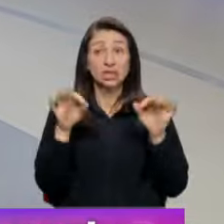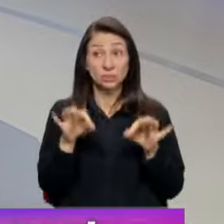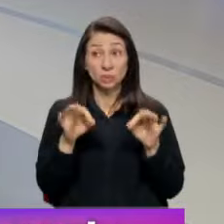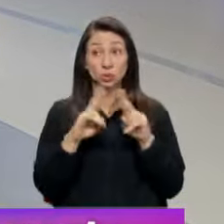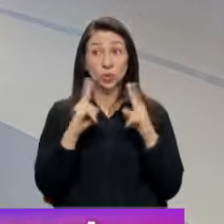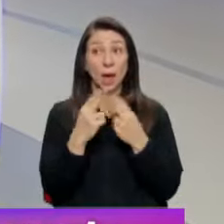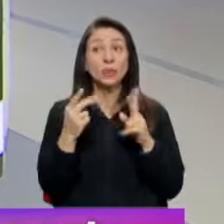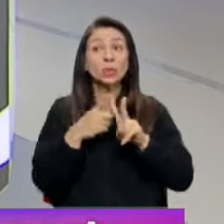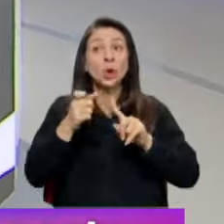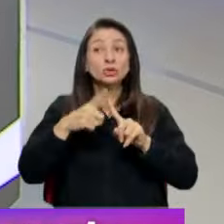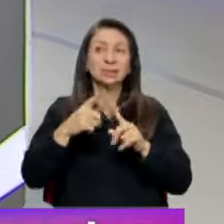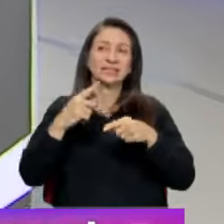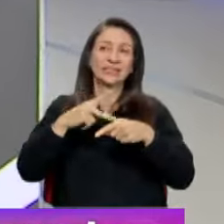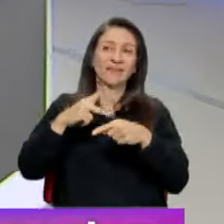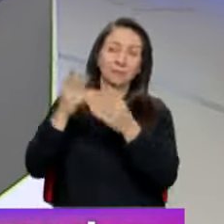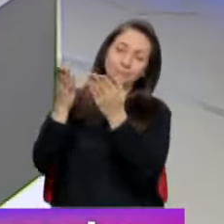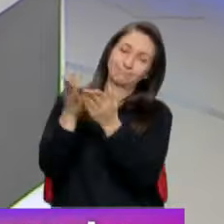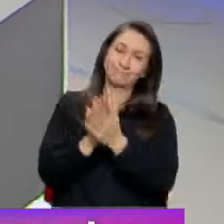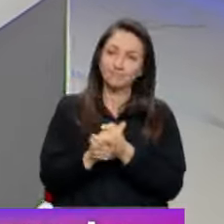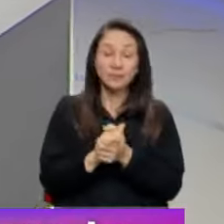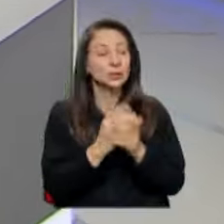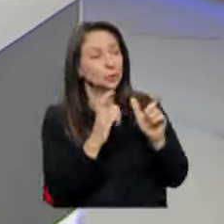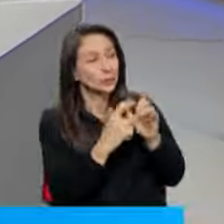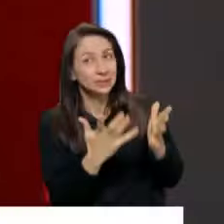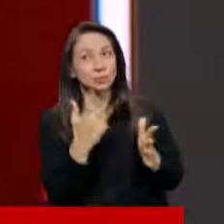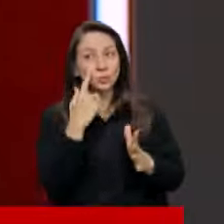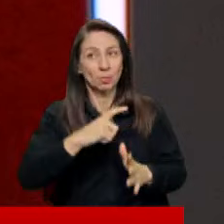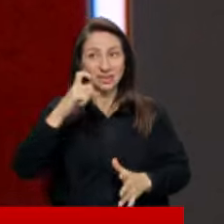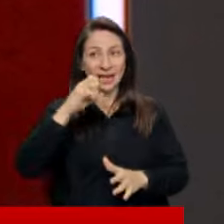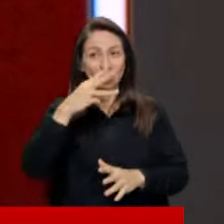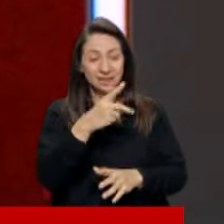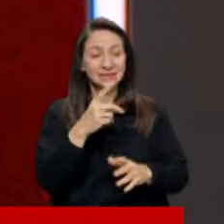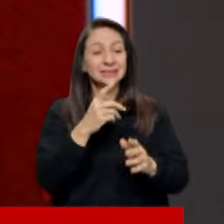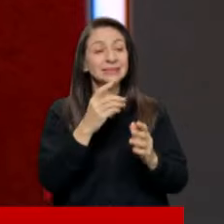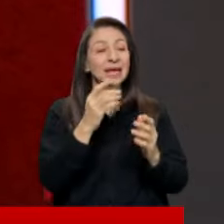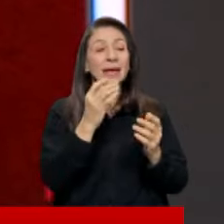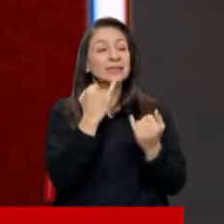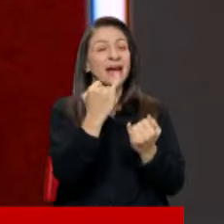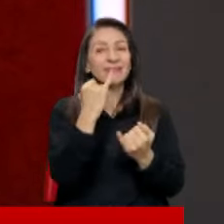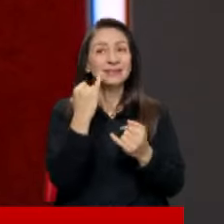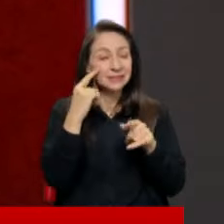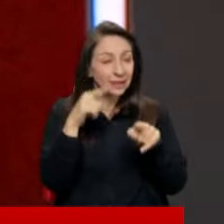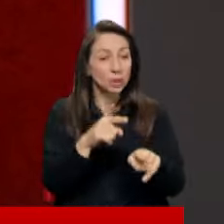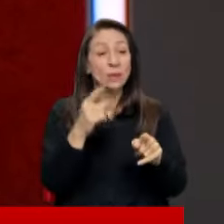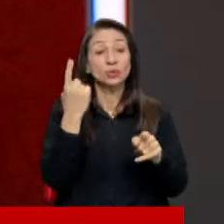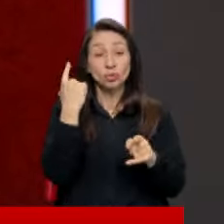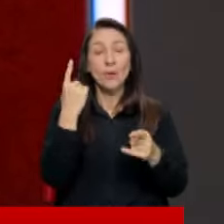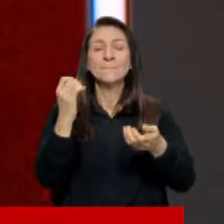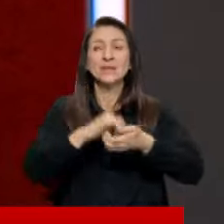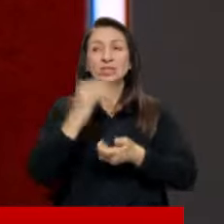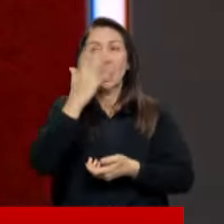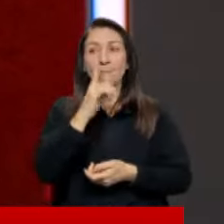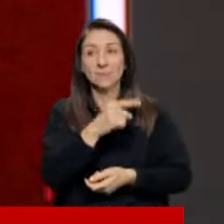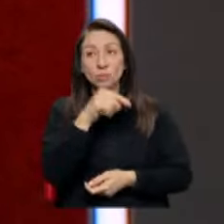Şimdi dünyanın notları Zafer Söken'de. Zafer. Günaydın. Cumhurbaşkanı Erdoğan'ın temaslarını takip ediyoruz. Cumhurbaşkanı Erdoğan dün Birleşik Arap